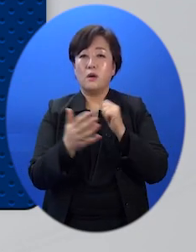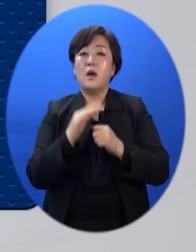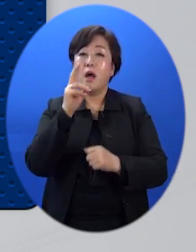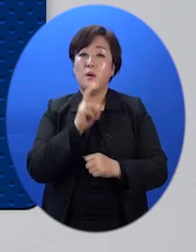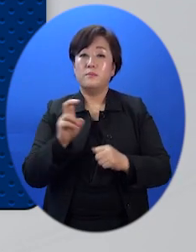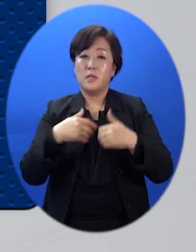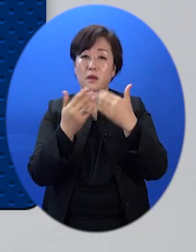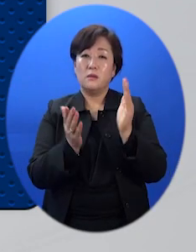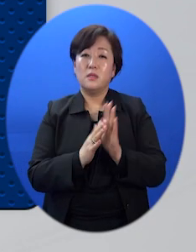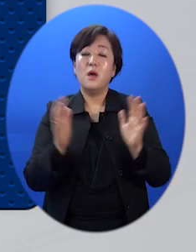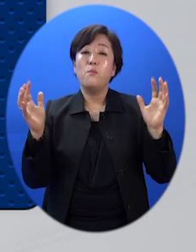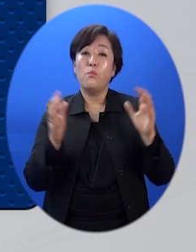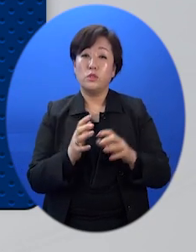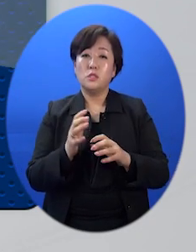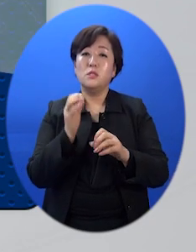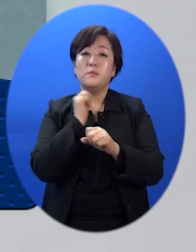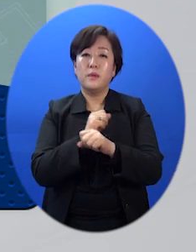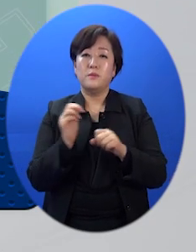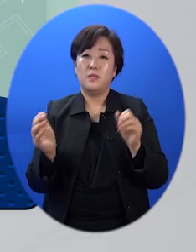단원을 모집합니다.